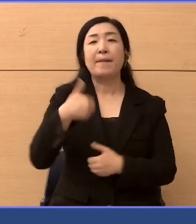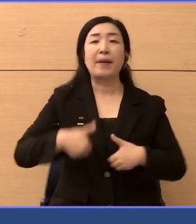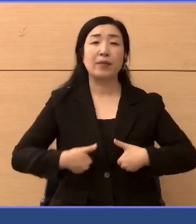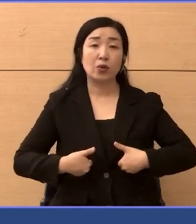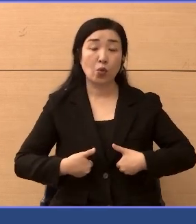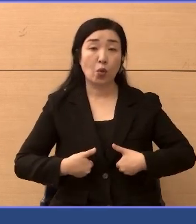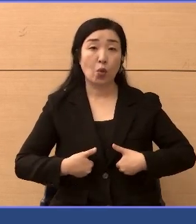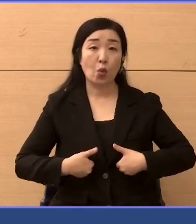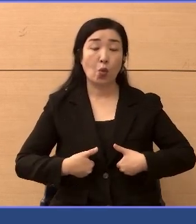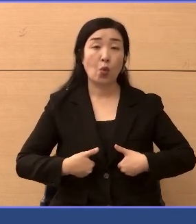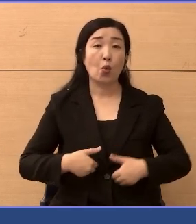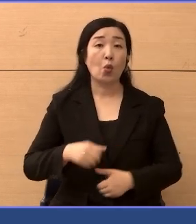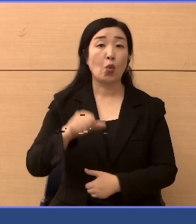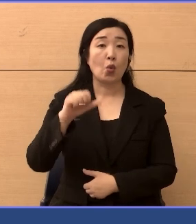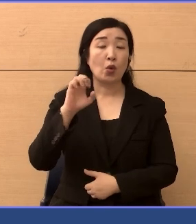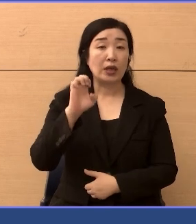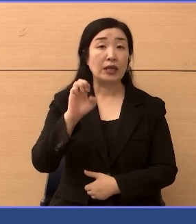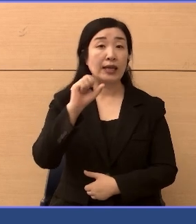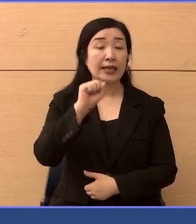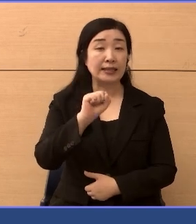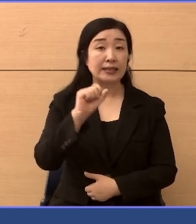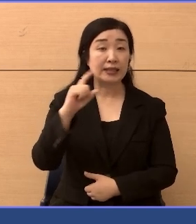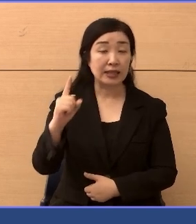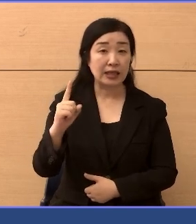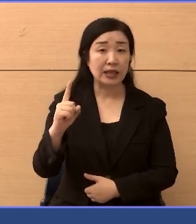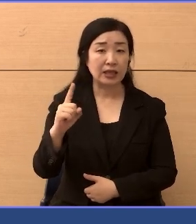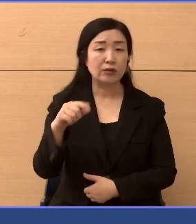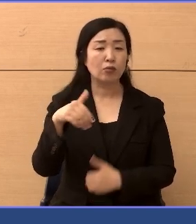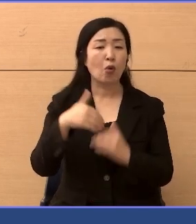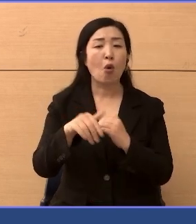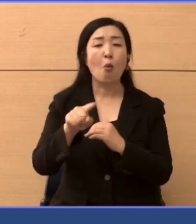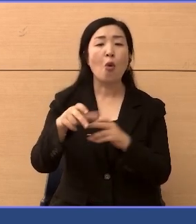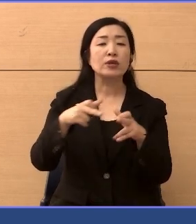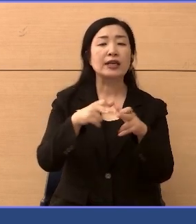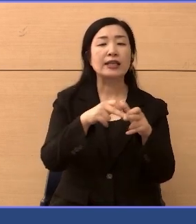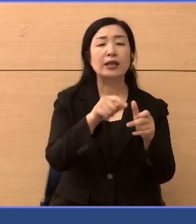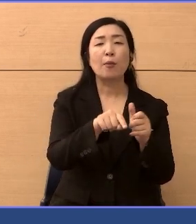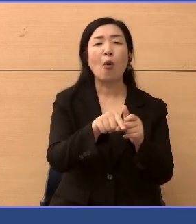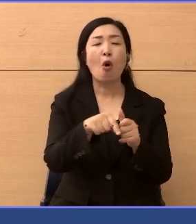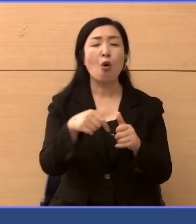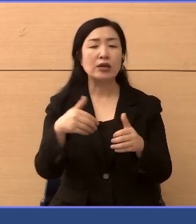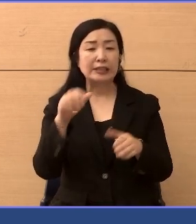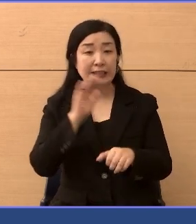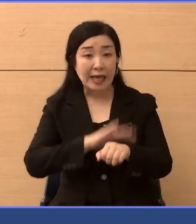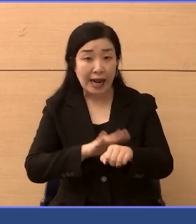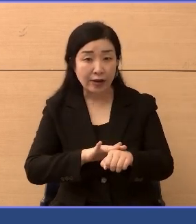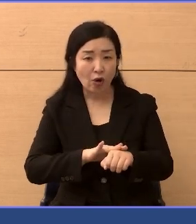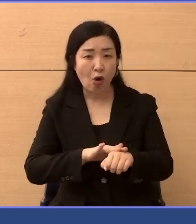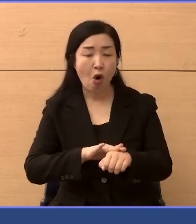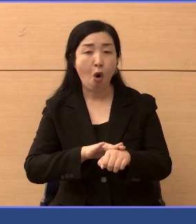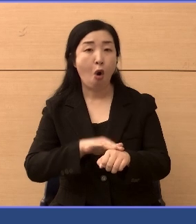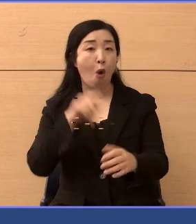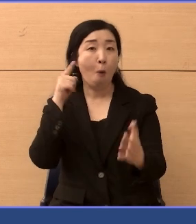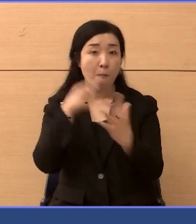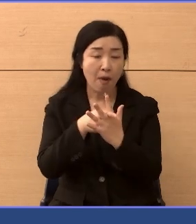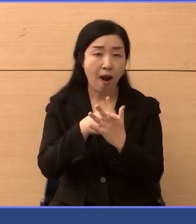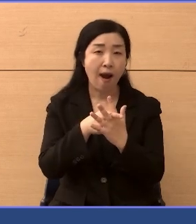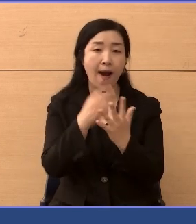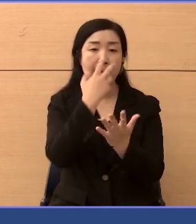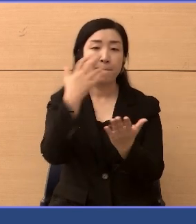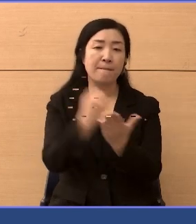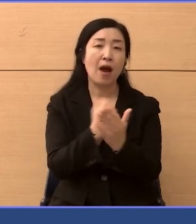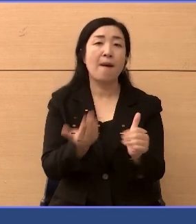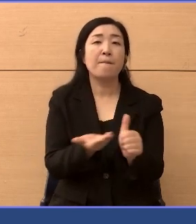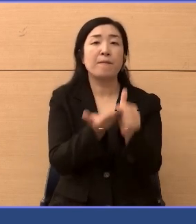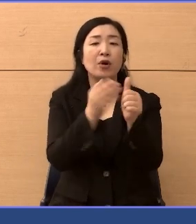그리고 naturally good ASD의 at. 이 인들이 And I will 무엇이 return to 잘하는지 that point 강점도 in 인식할 필요가 some 있습니다. detail 개인의 강점을 later on. 파악하고